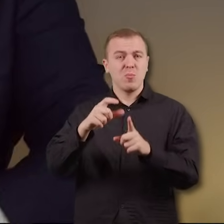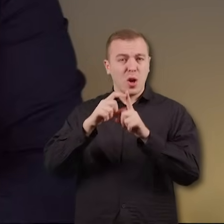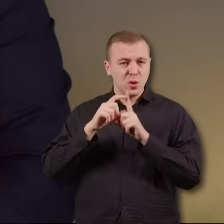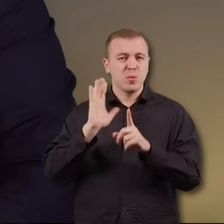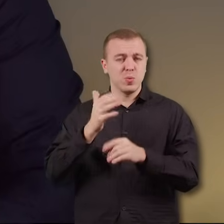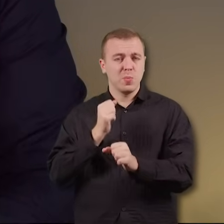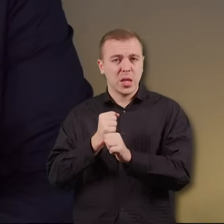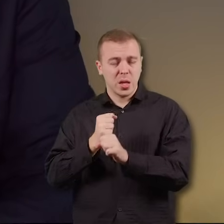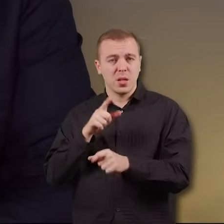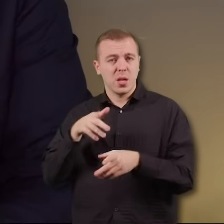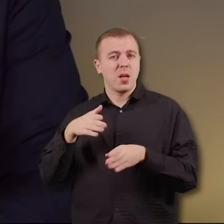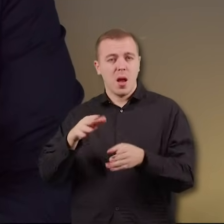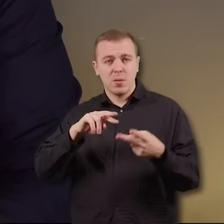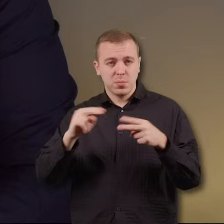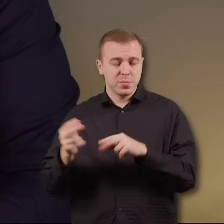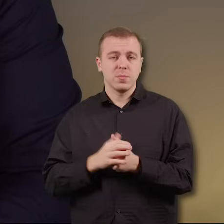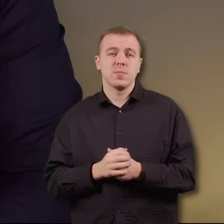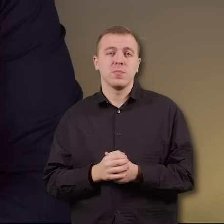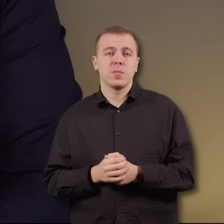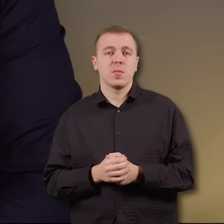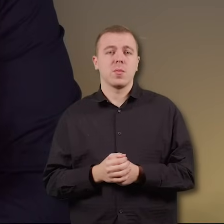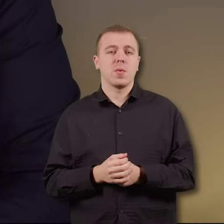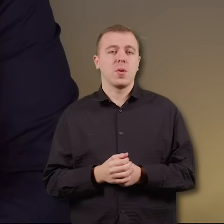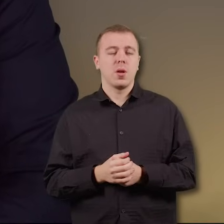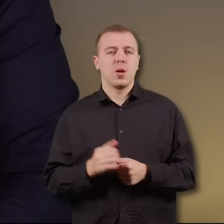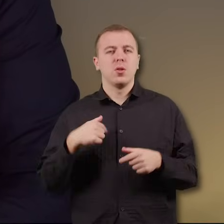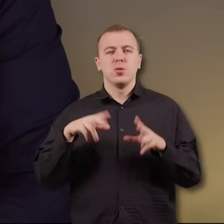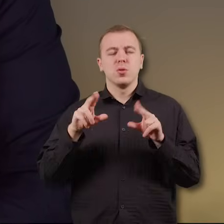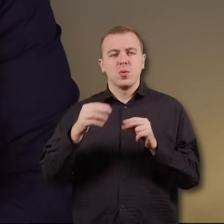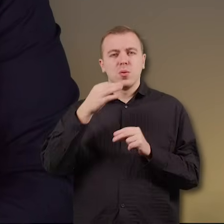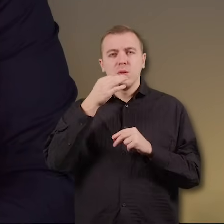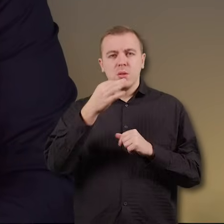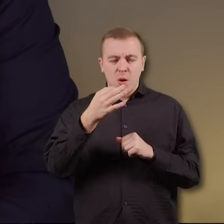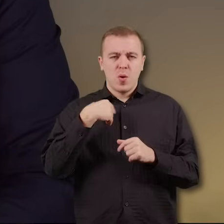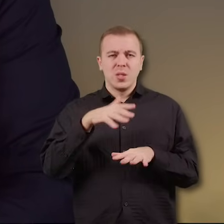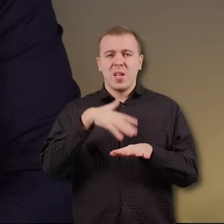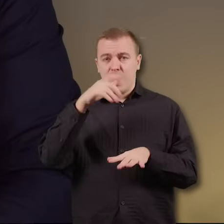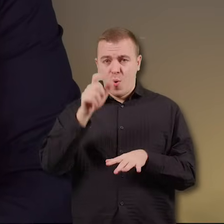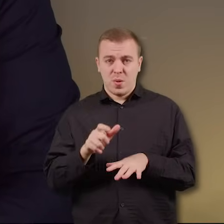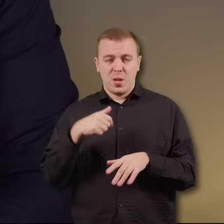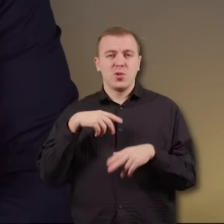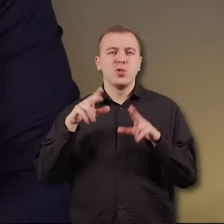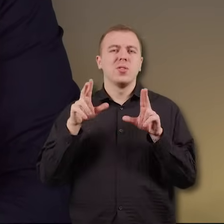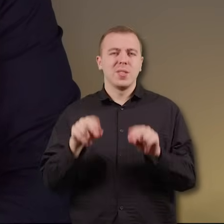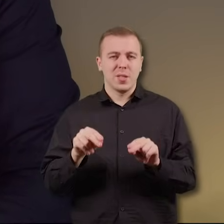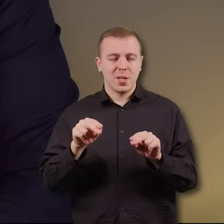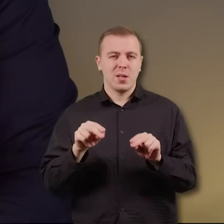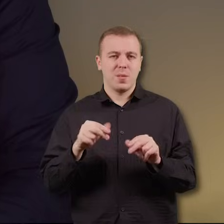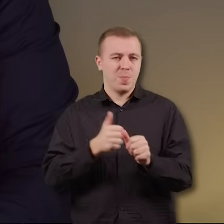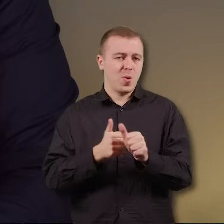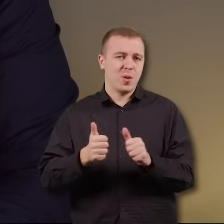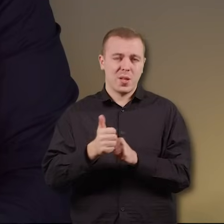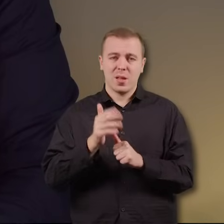tu padarysi šitą kelią ir taip toliau. Aš iš tikrųjų sakau, kad aš kaip Seimo narys tikrai